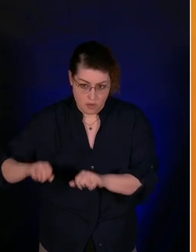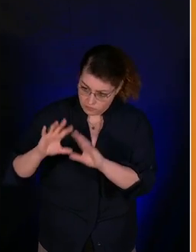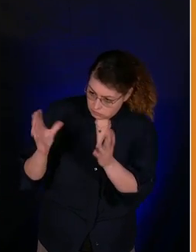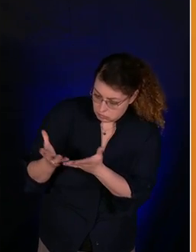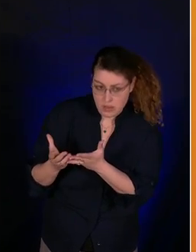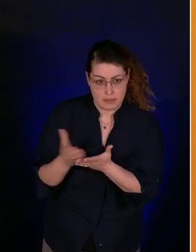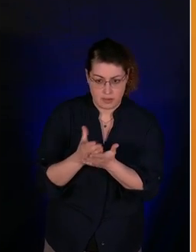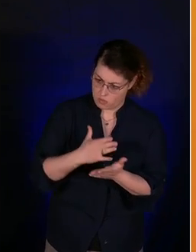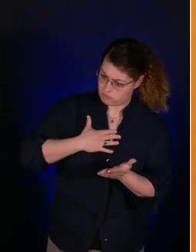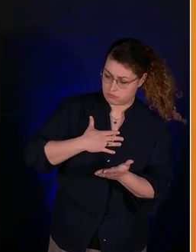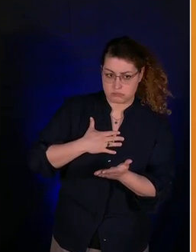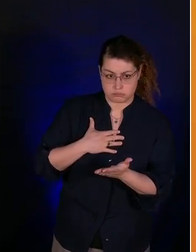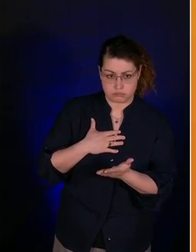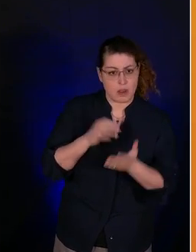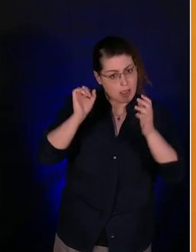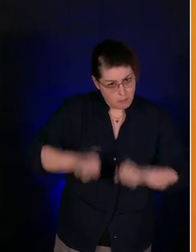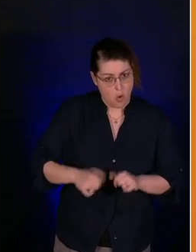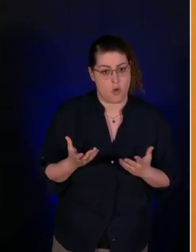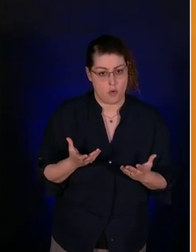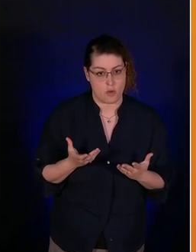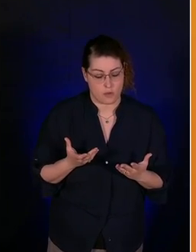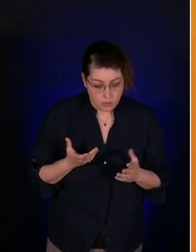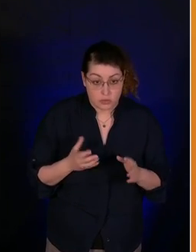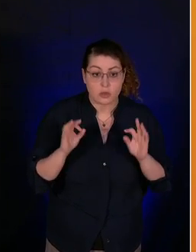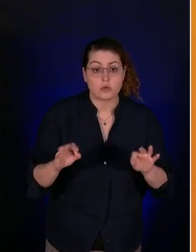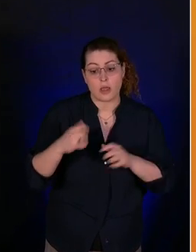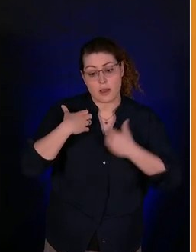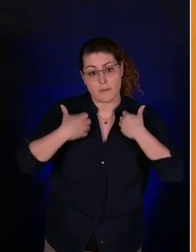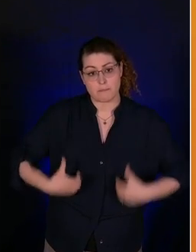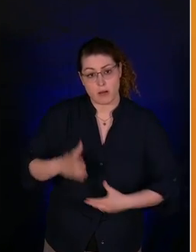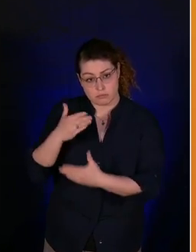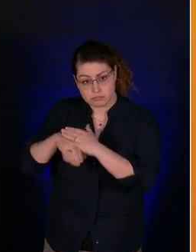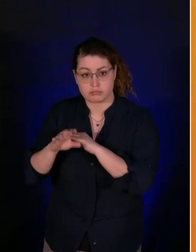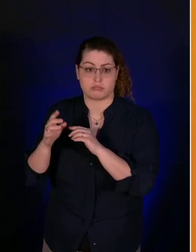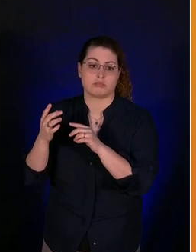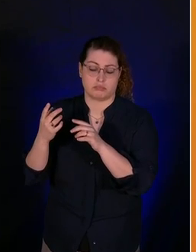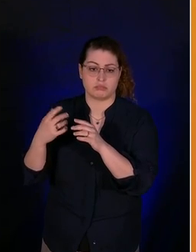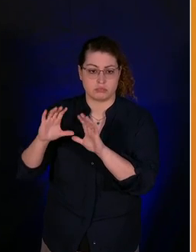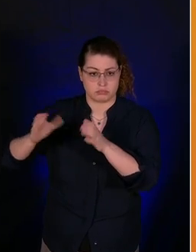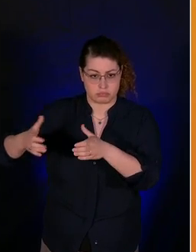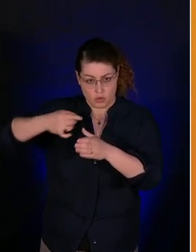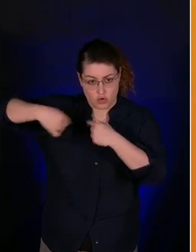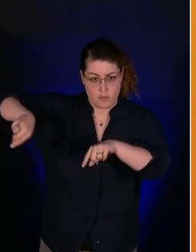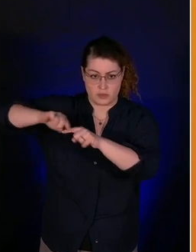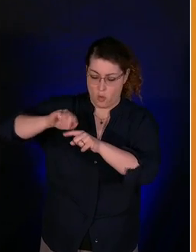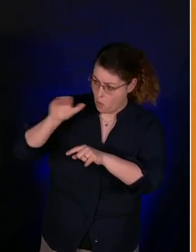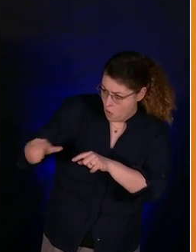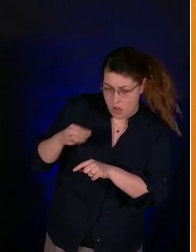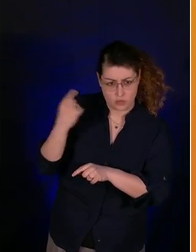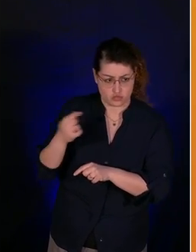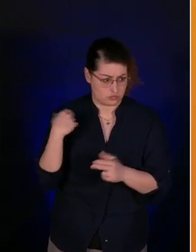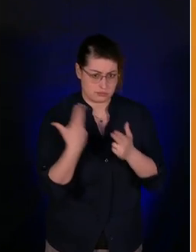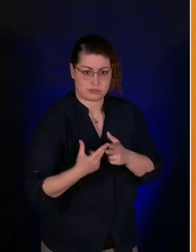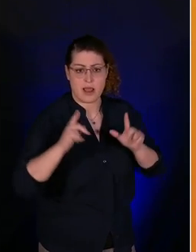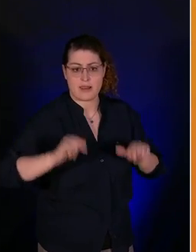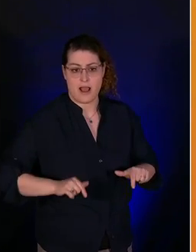de leur congrès. Les membres de la commission ont répondu présents à chaque fois qu'ils ont été sollicités